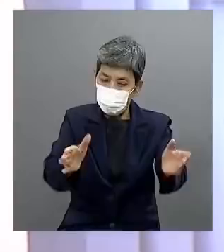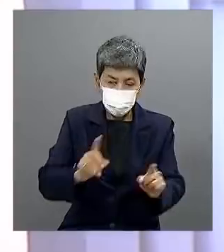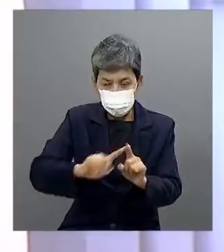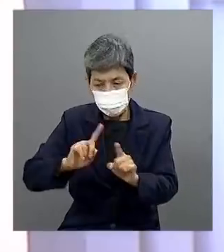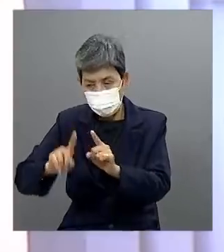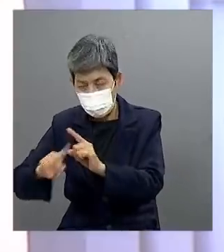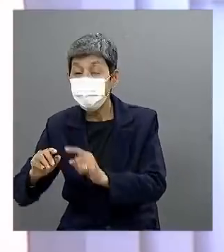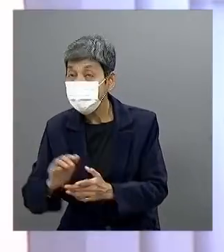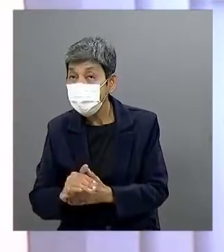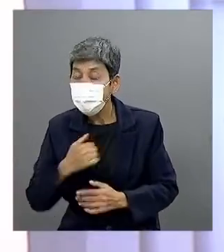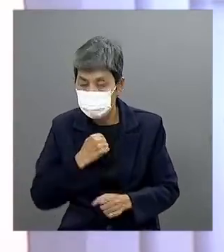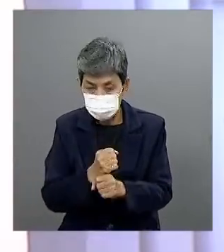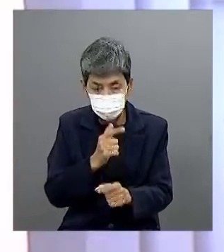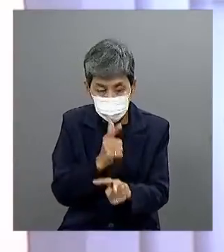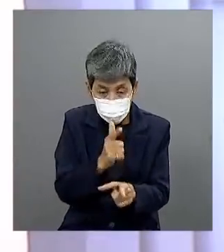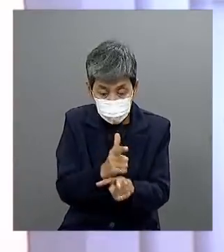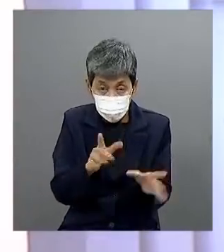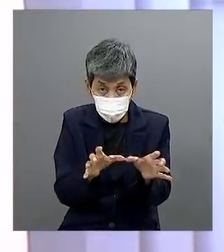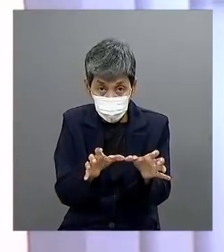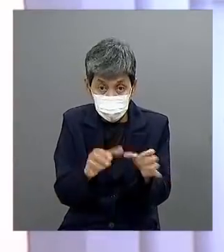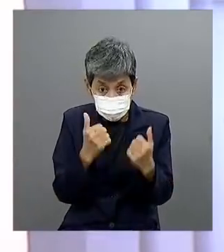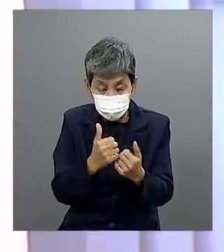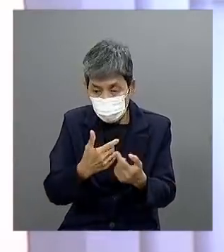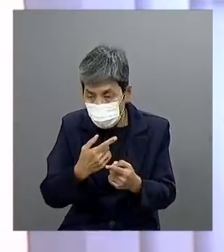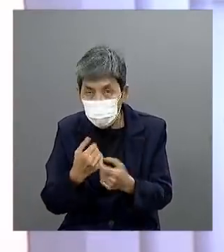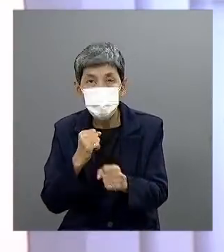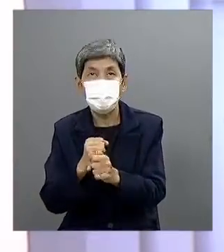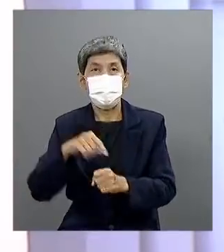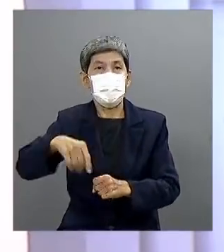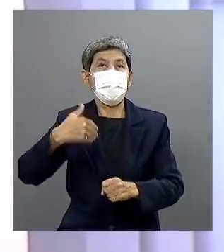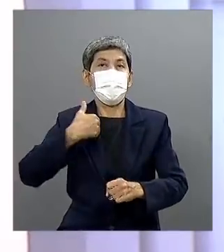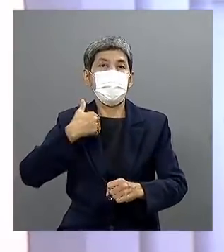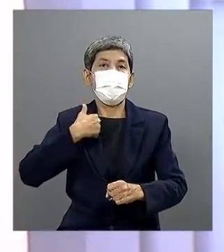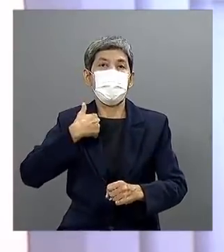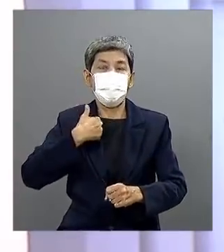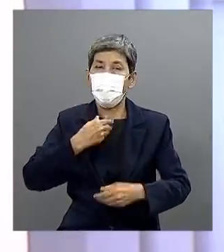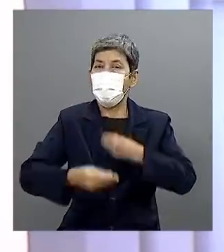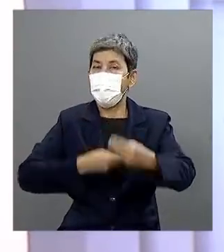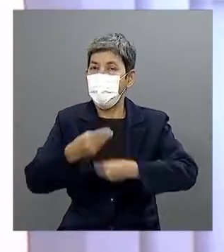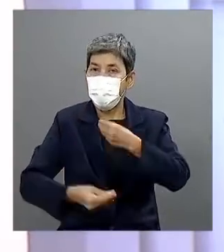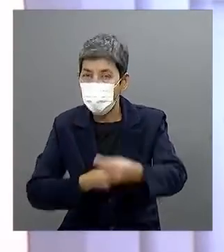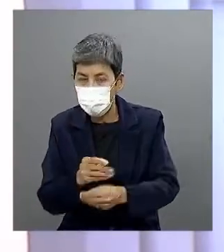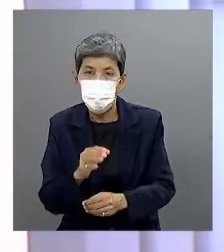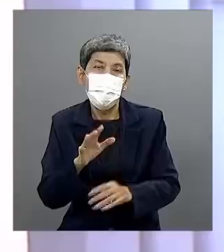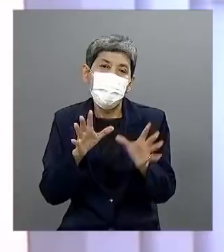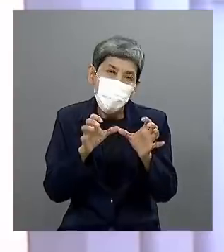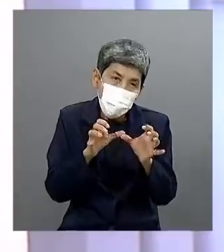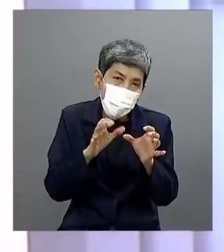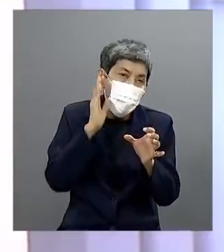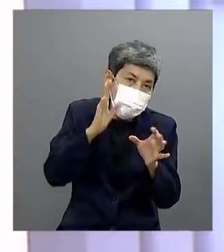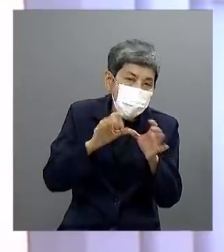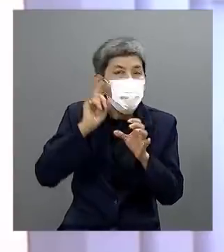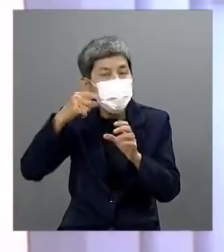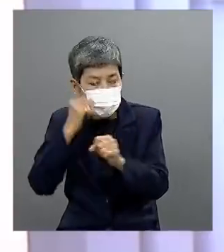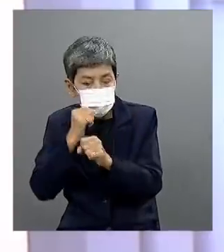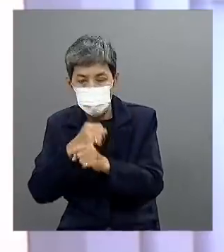ราะในกะละมังคุณผู้ชมณวันนี้เนี่ยกลายเป็นว่าที่นี่เนี่ยเป็นโอ้โหแหล่งขายพ่อพันธุ์แม่พันธุ์นะคะแล้วก็กลายเป็นผลิตภัณ